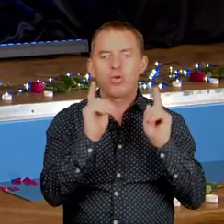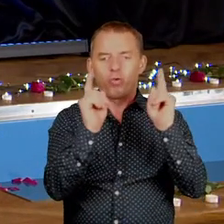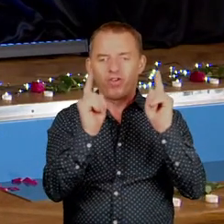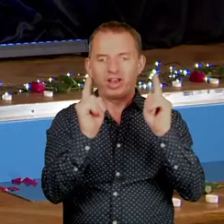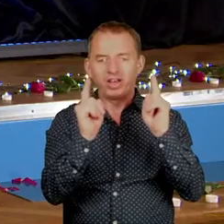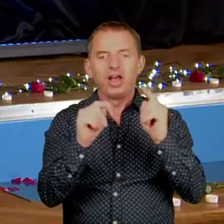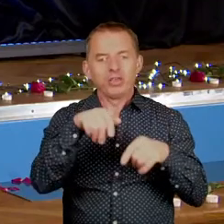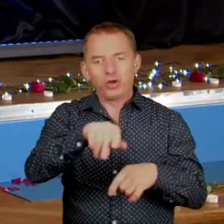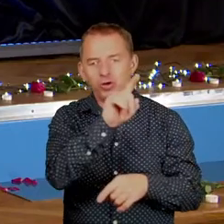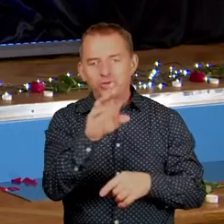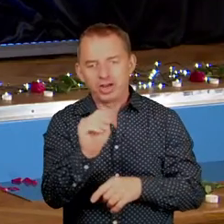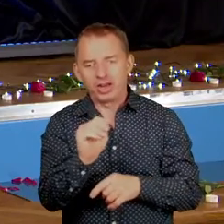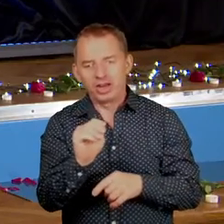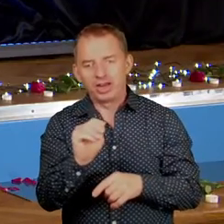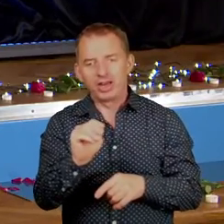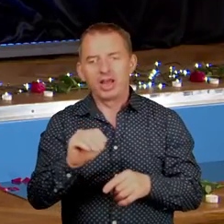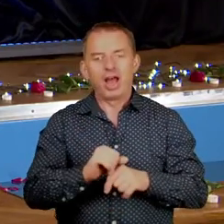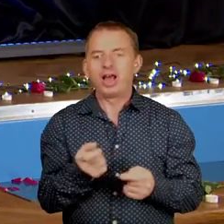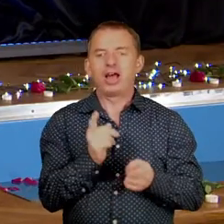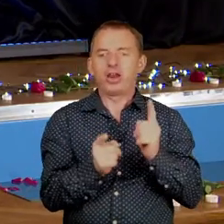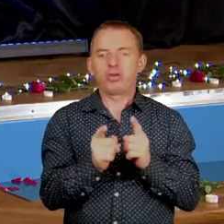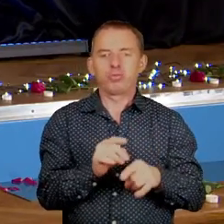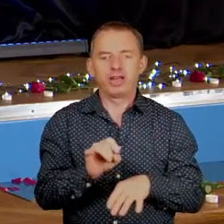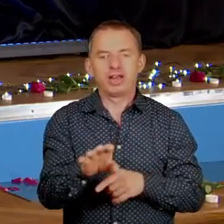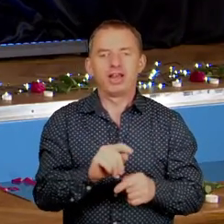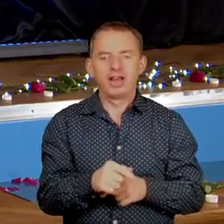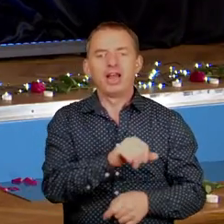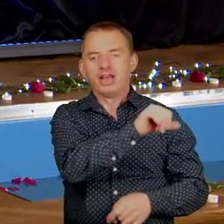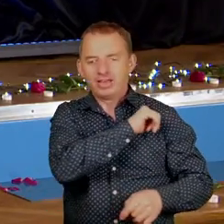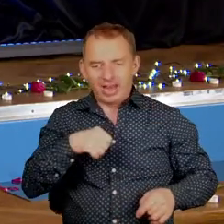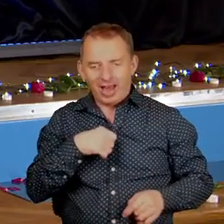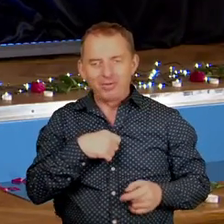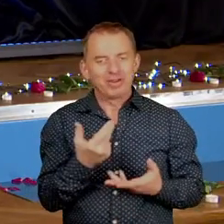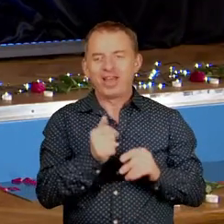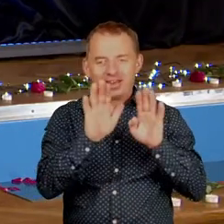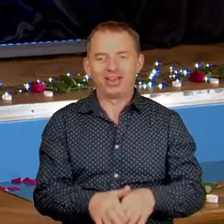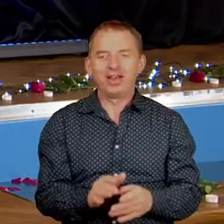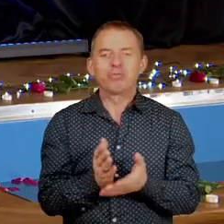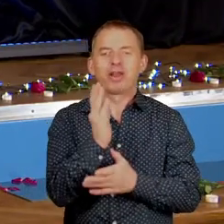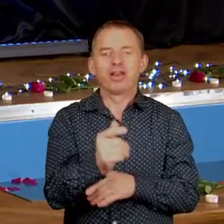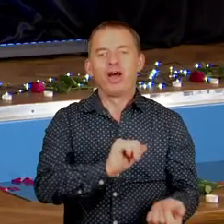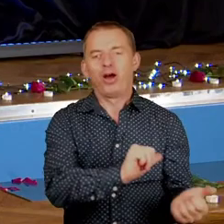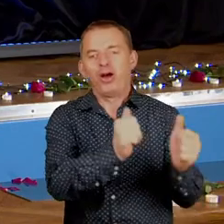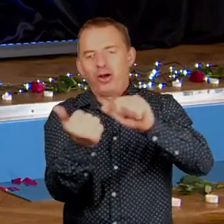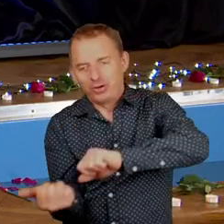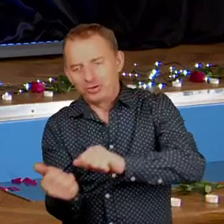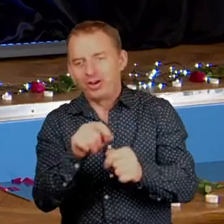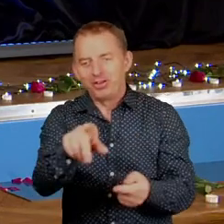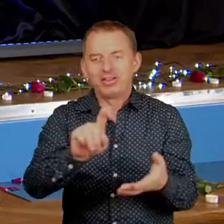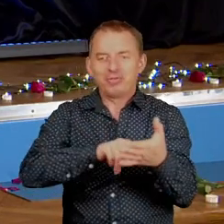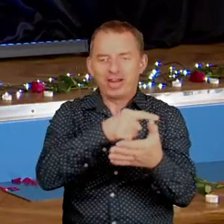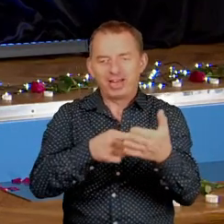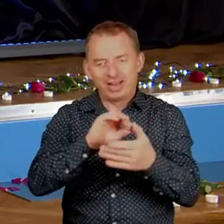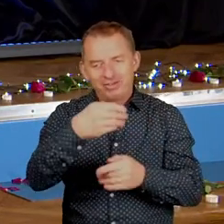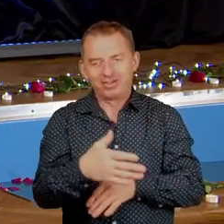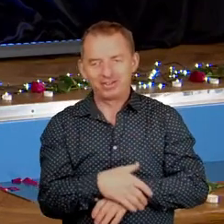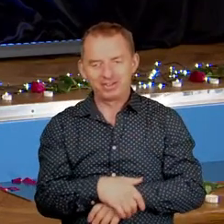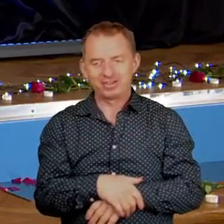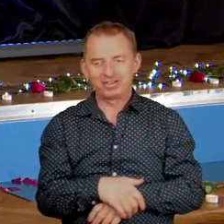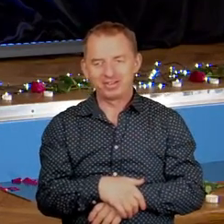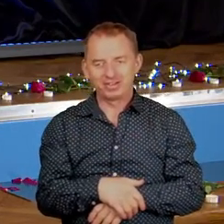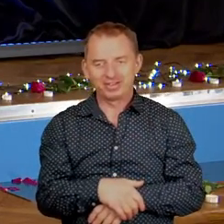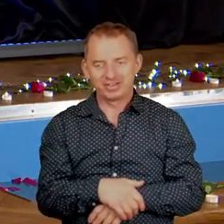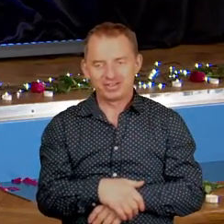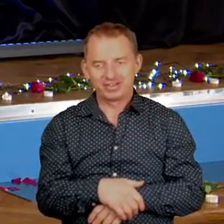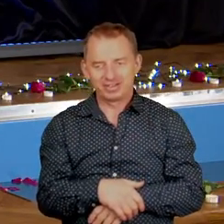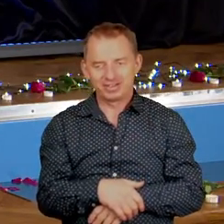to że zbyt się nie rozpędzę i sam nie zostanę przez przypadek ochrzczony tym razem. So you're going to have to help me tonight if I get too far